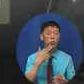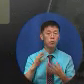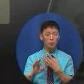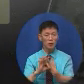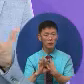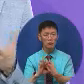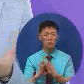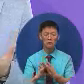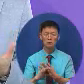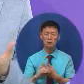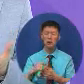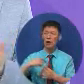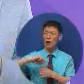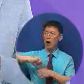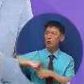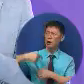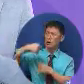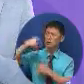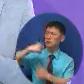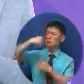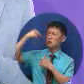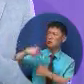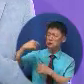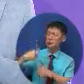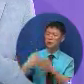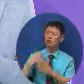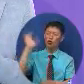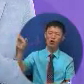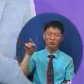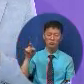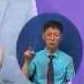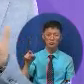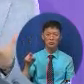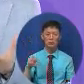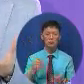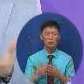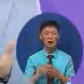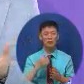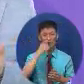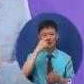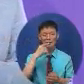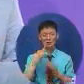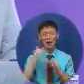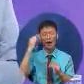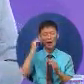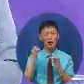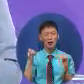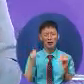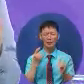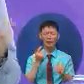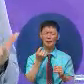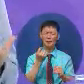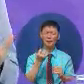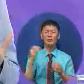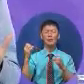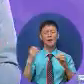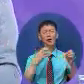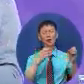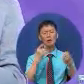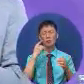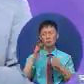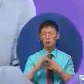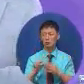않으면 강제로 한 거고 귀인을 다른 데다 해요. 서양 사람들이 한국 사람들하고 이야기를 하다